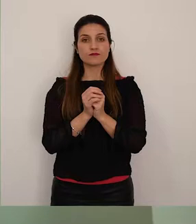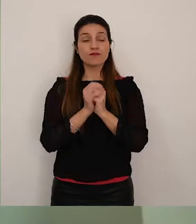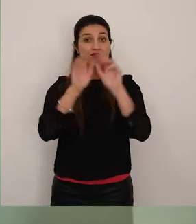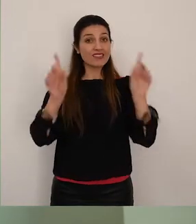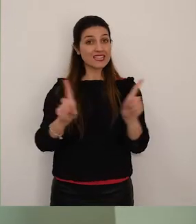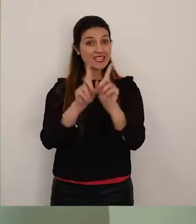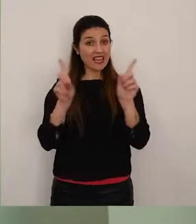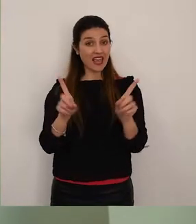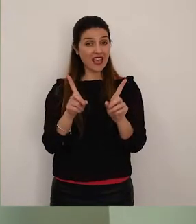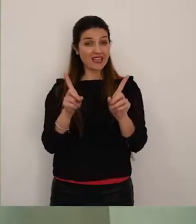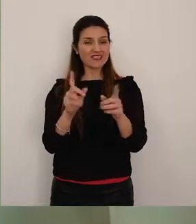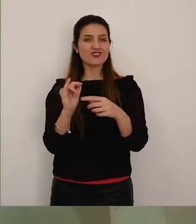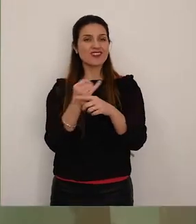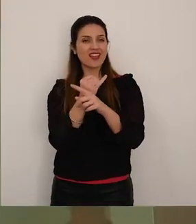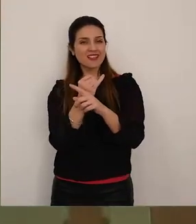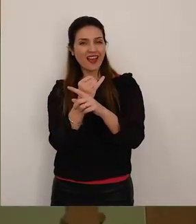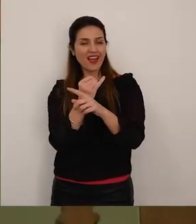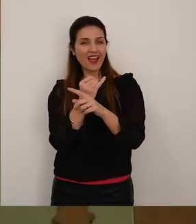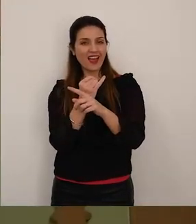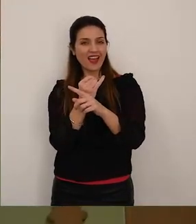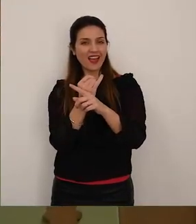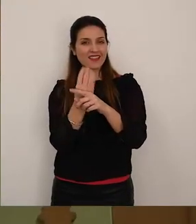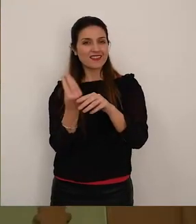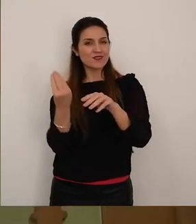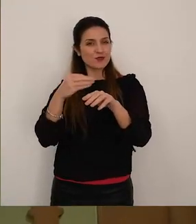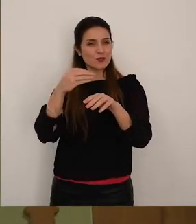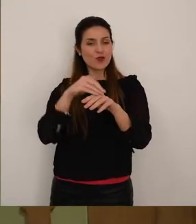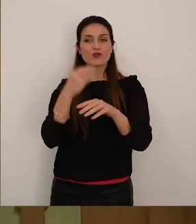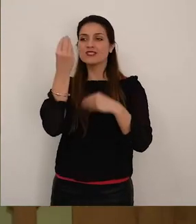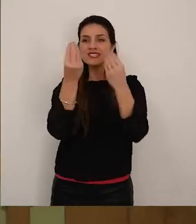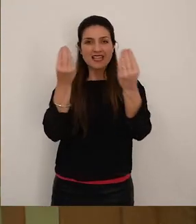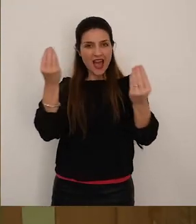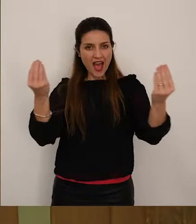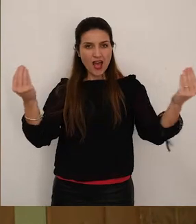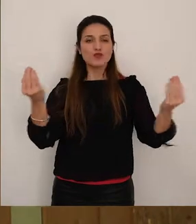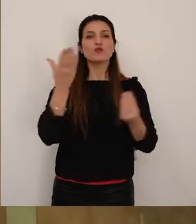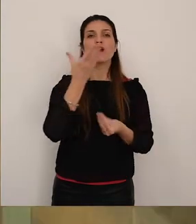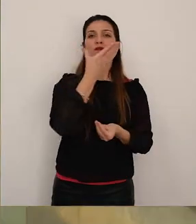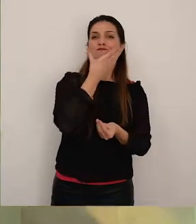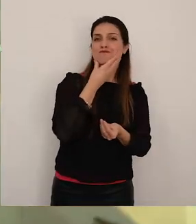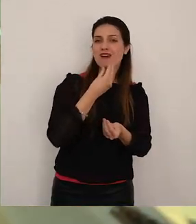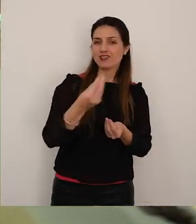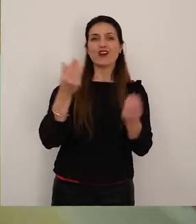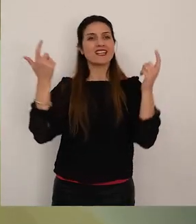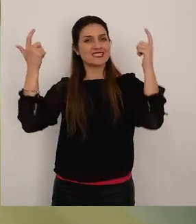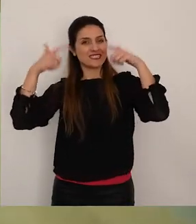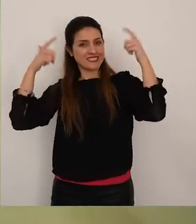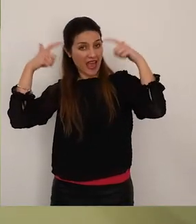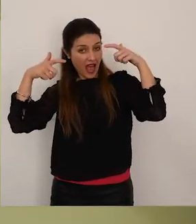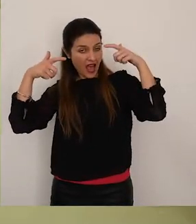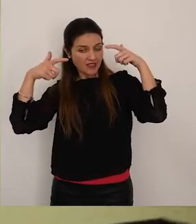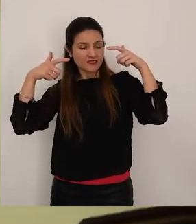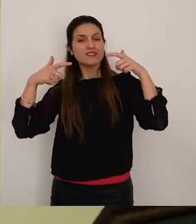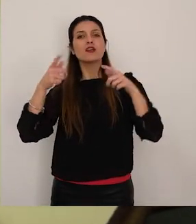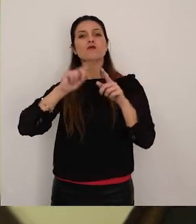La chiesa è impreziosita da bellissime statue di santi e madonne. Numerose altre statue e tele di natura religiosa